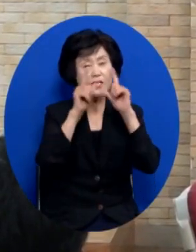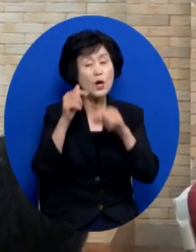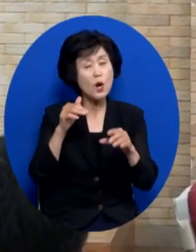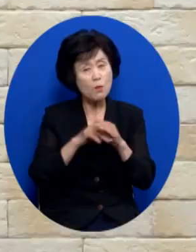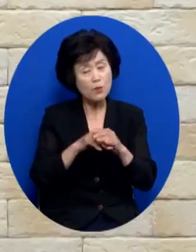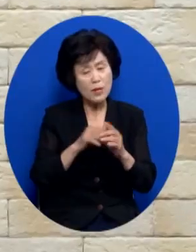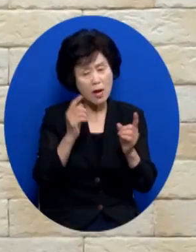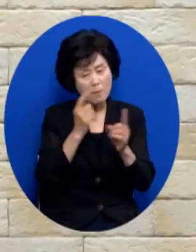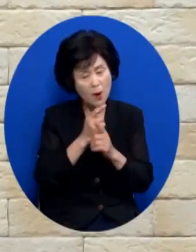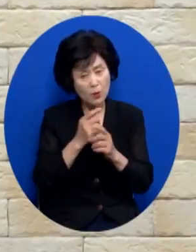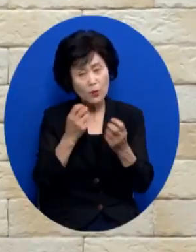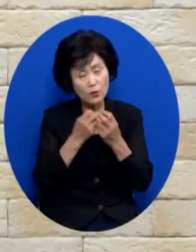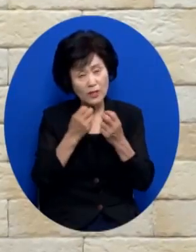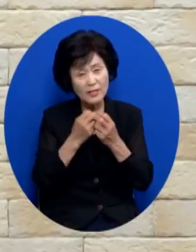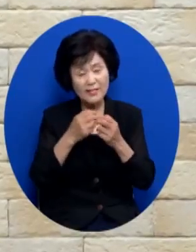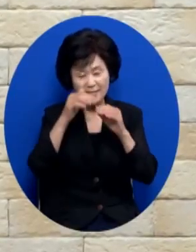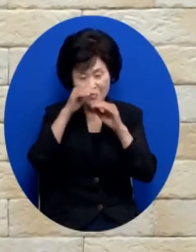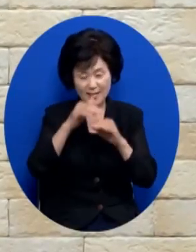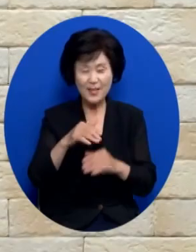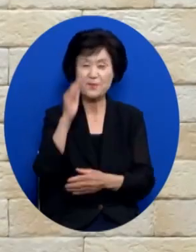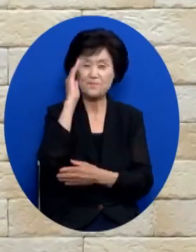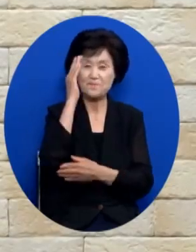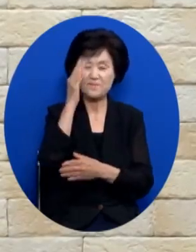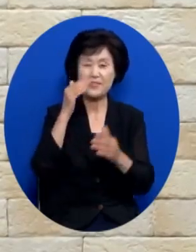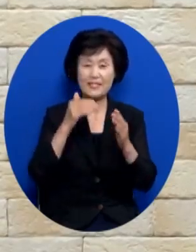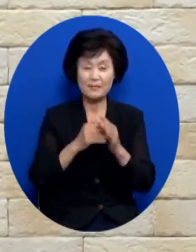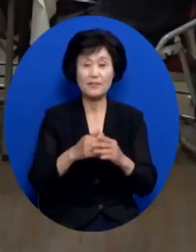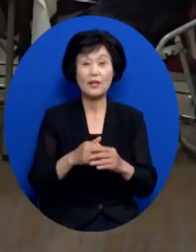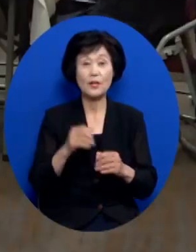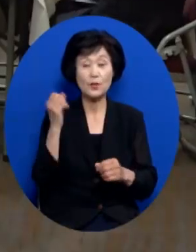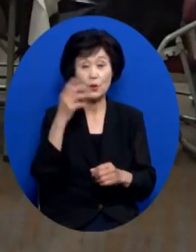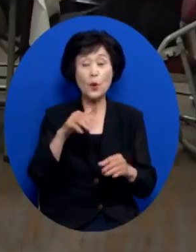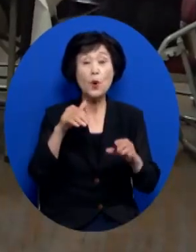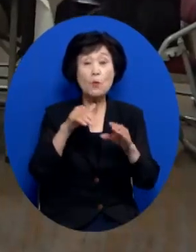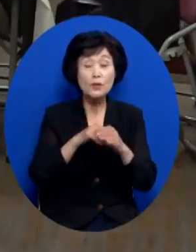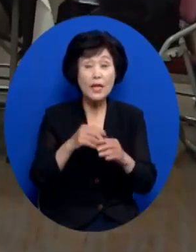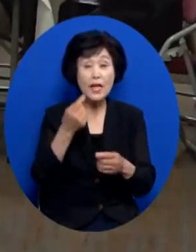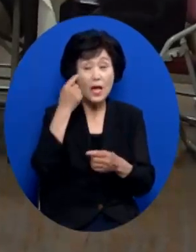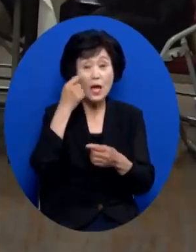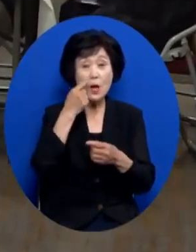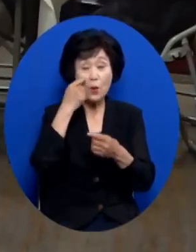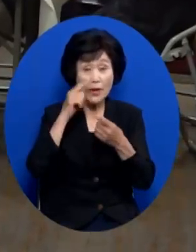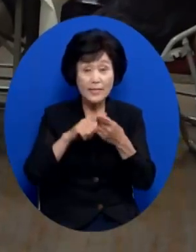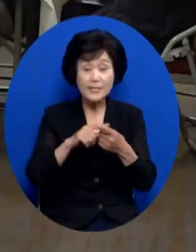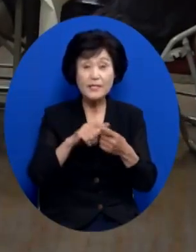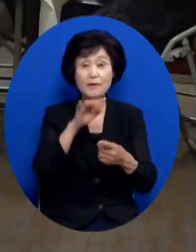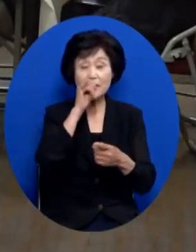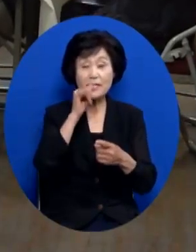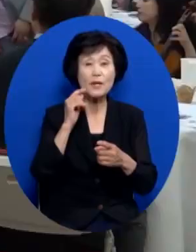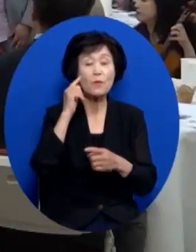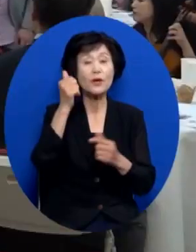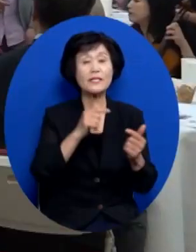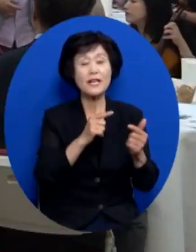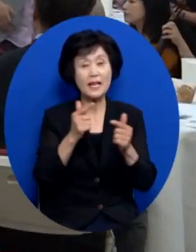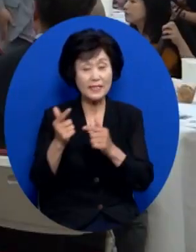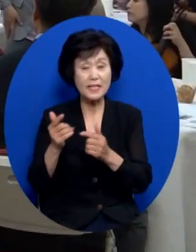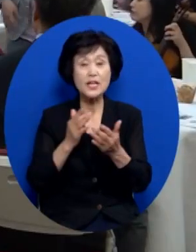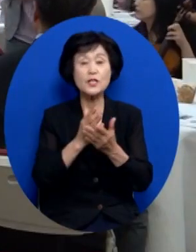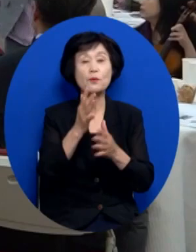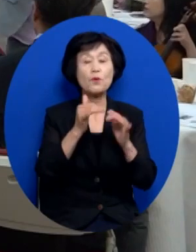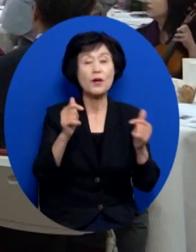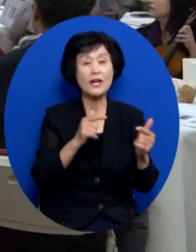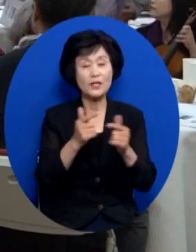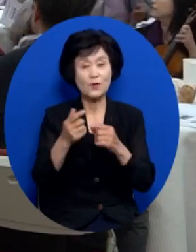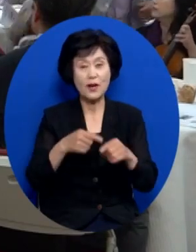나눴습니다. 문화목회 간담회 허브는 문화에 관심 있는 목회자와 평신도들이 문화예술 전문가와 소통하는